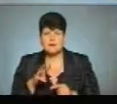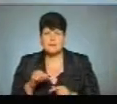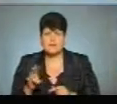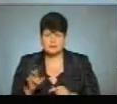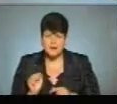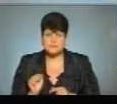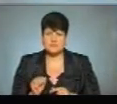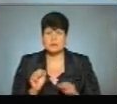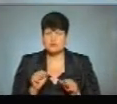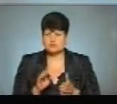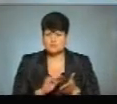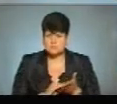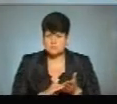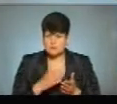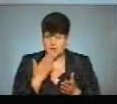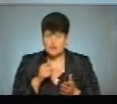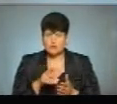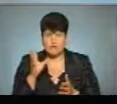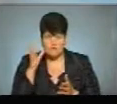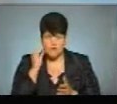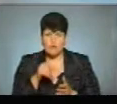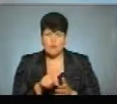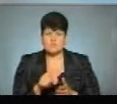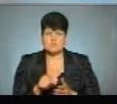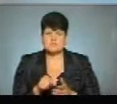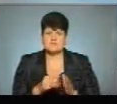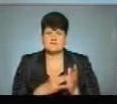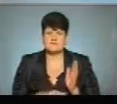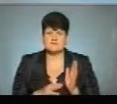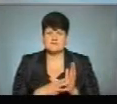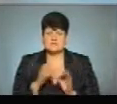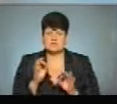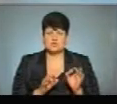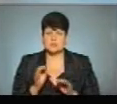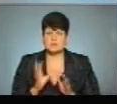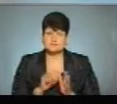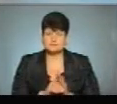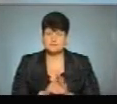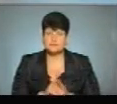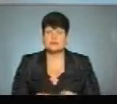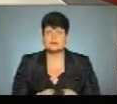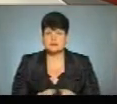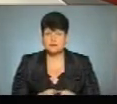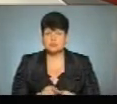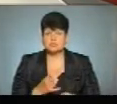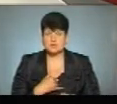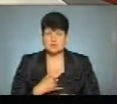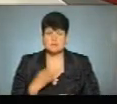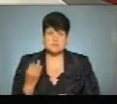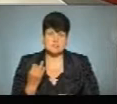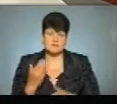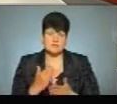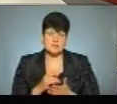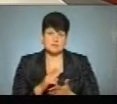такі речі, вони, можливо, тут не прописані, але вони вже враховуються безпосередньо от в цих 88%. Теж у нас доволі така цікава